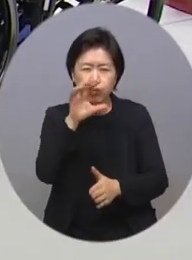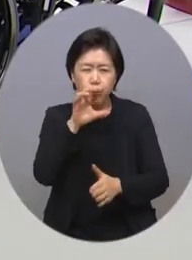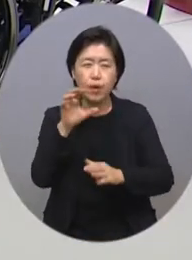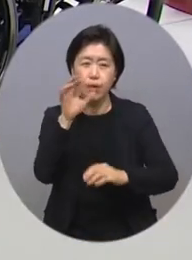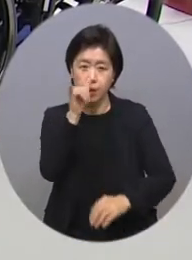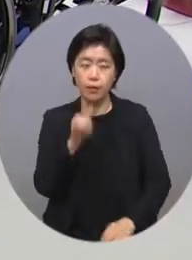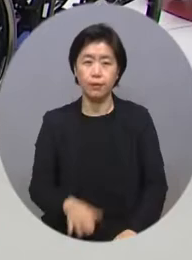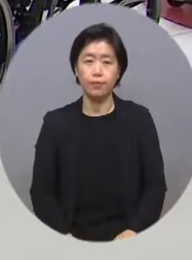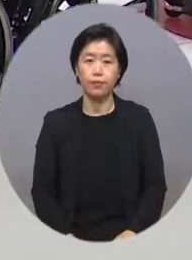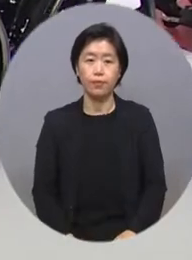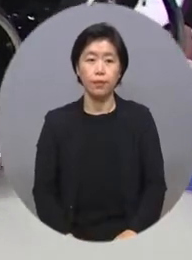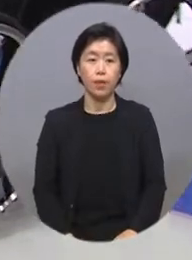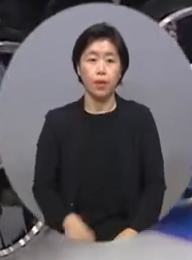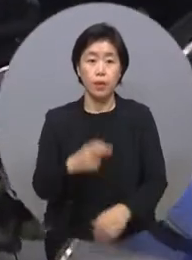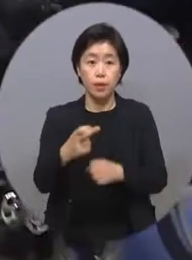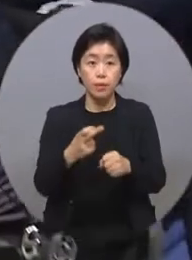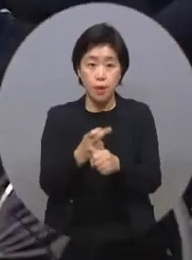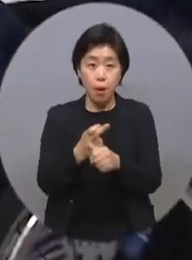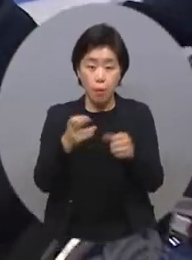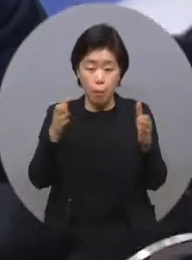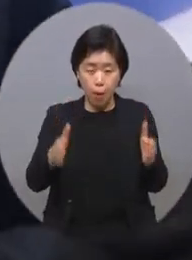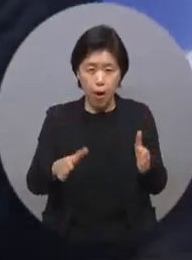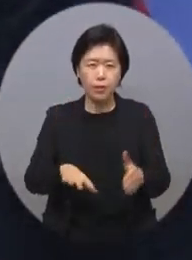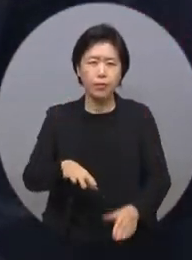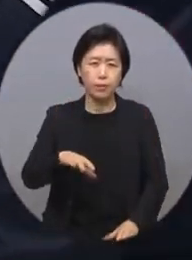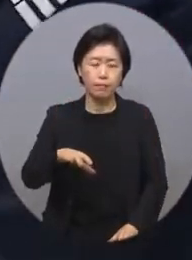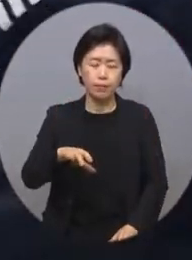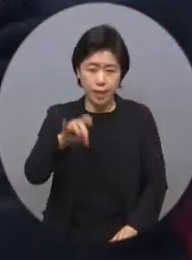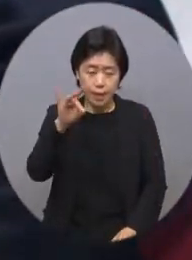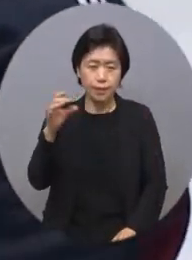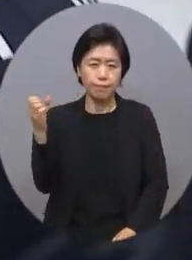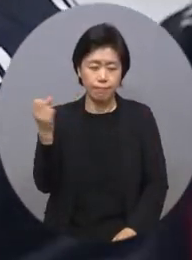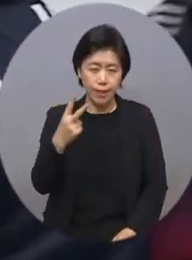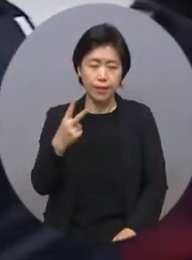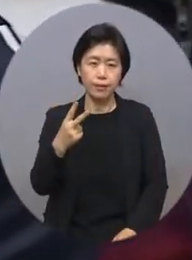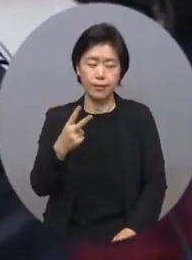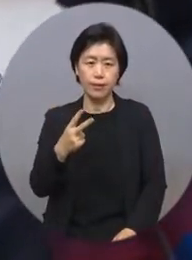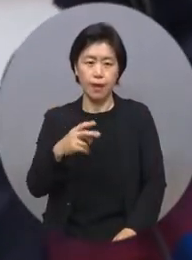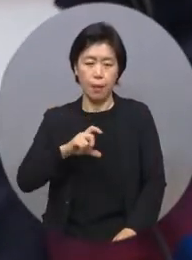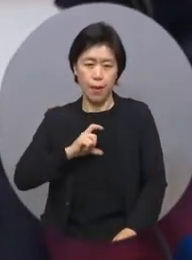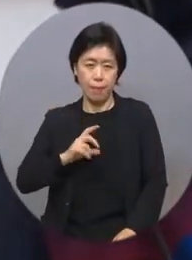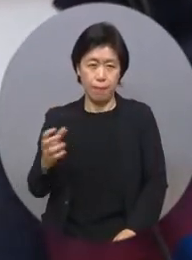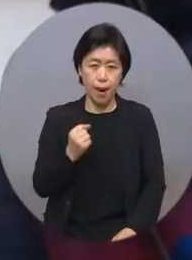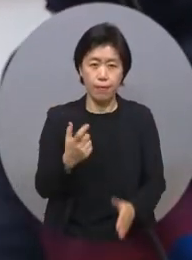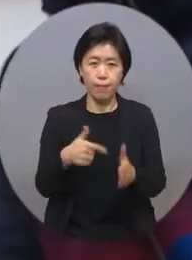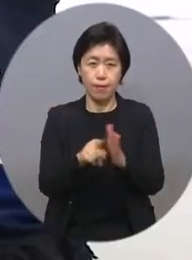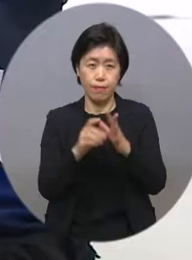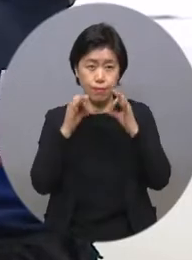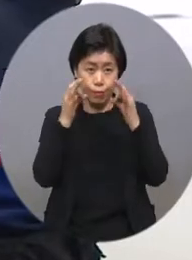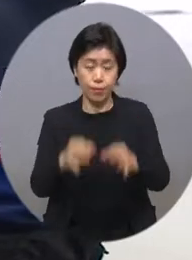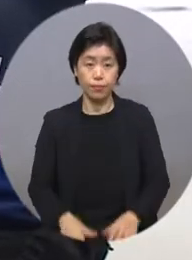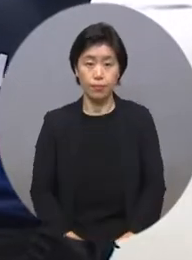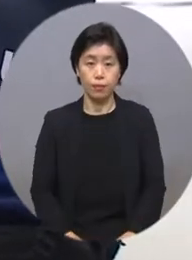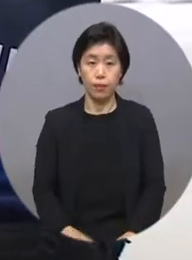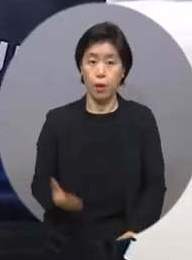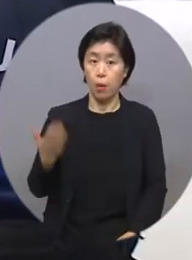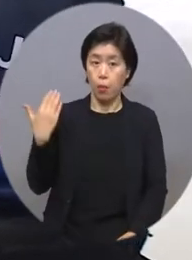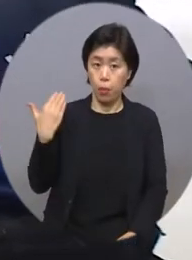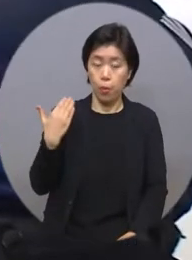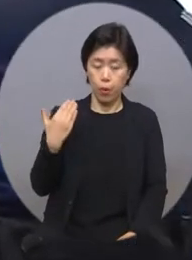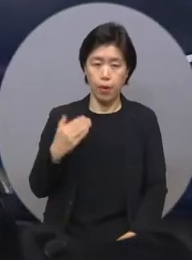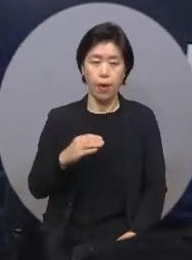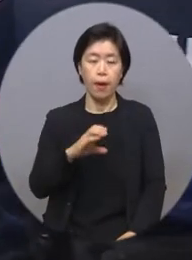컬링은 12년 만에 새로운 메달 사냥에 나섭니다. 우기 대표팀은 지난 2010년 밴쿠버 대회에서 은메달을